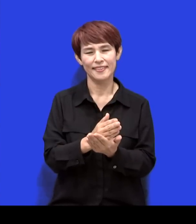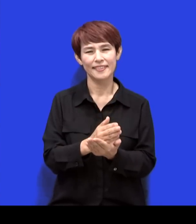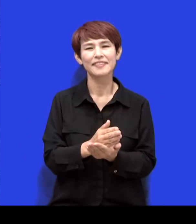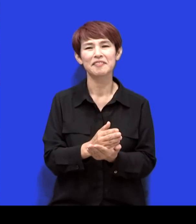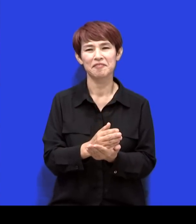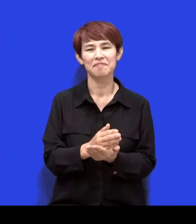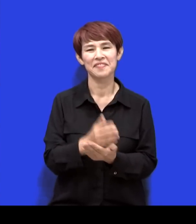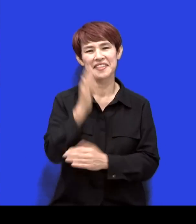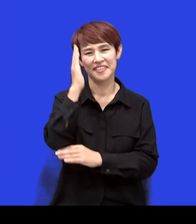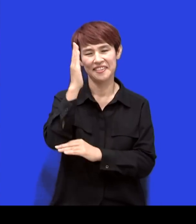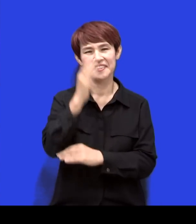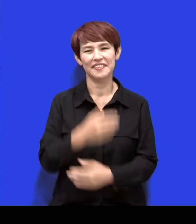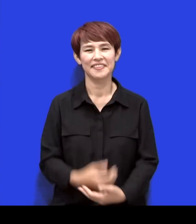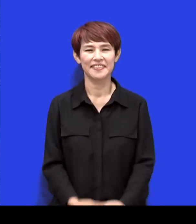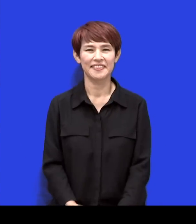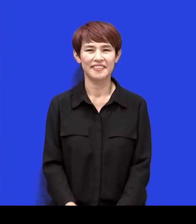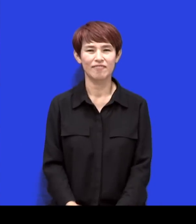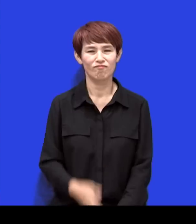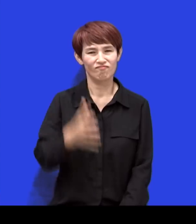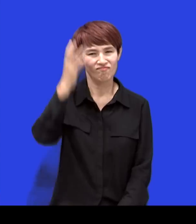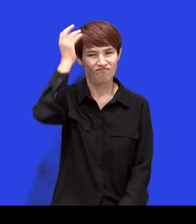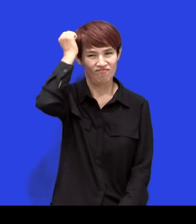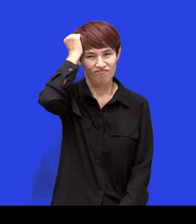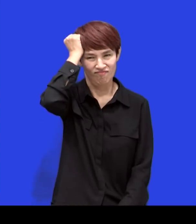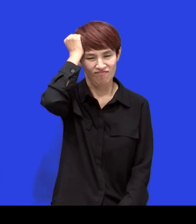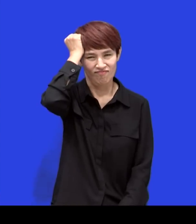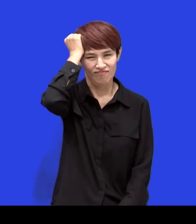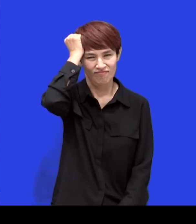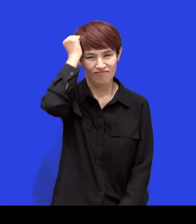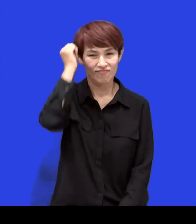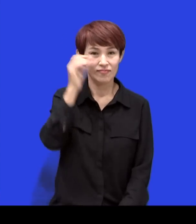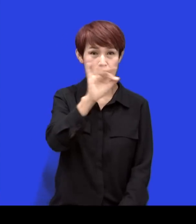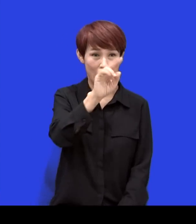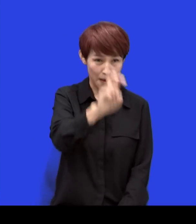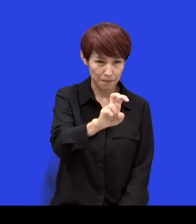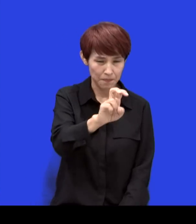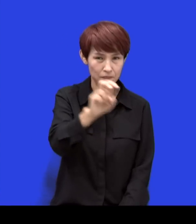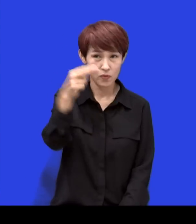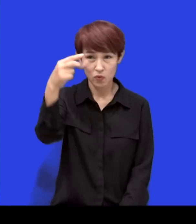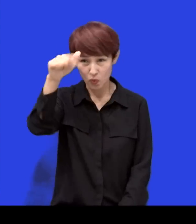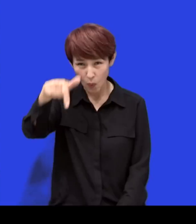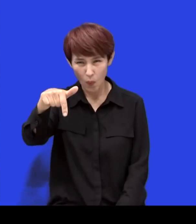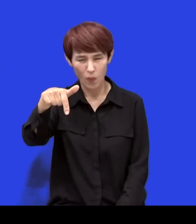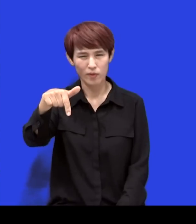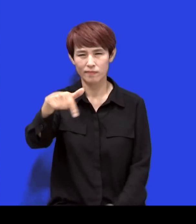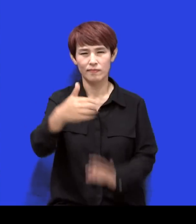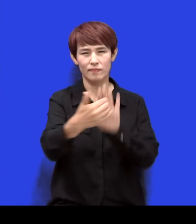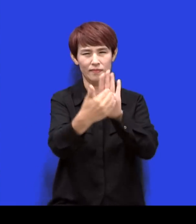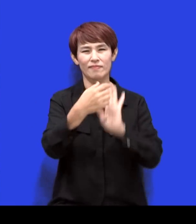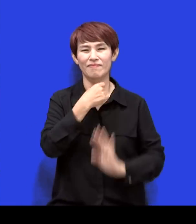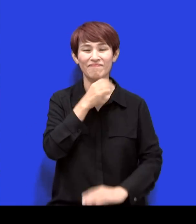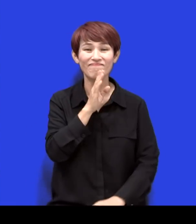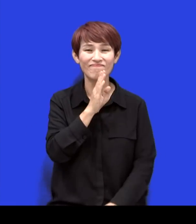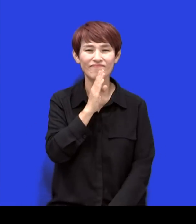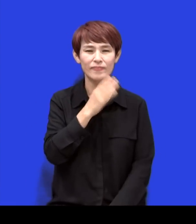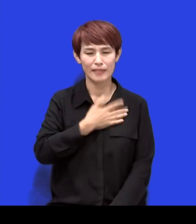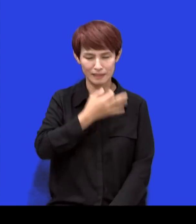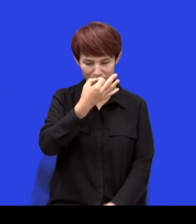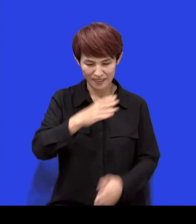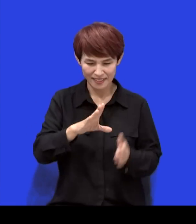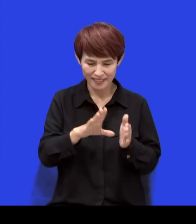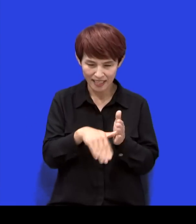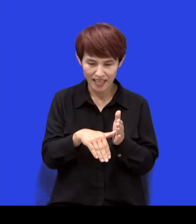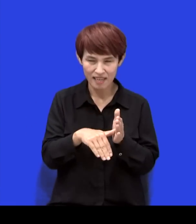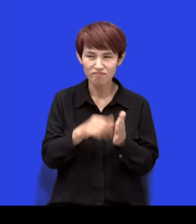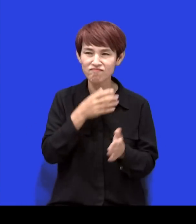걱정하지 말고 멋있다. 살아라. 예, 그게 이제 그러면 이제 암이랑 독이니까 빨리 피하고 싶죠. 그렇죠. 예, 그래서 저도 힘들 때